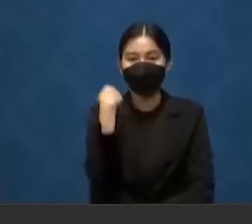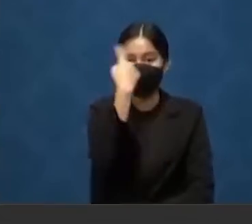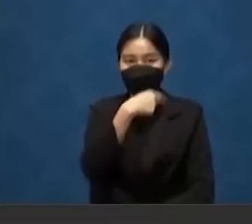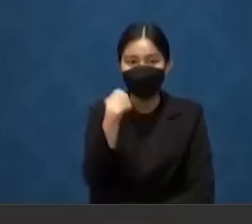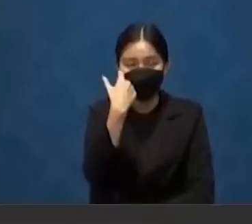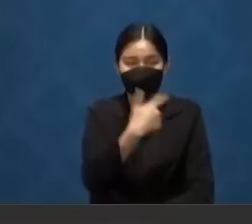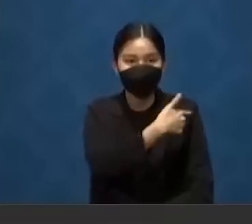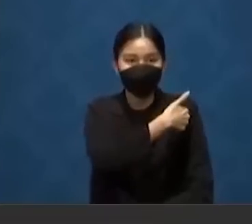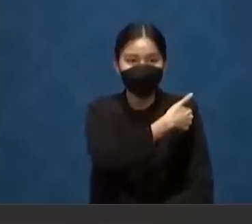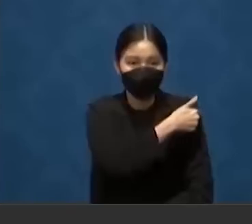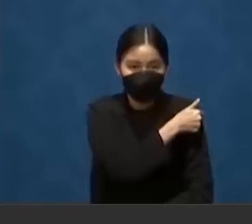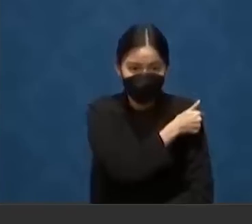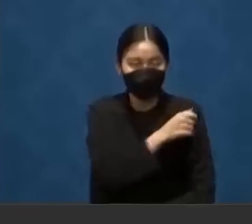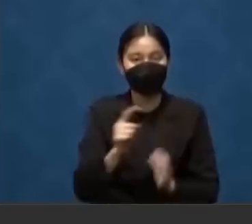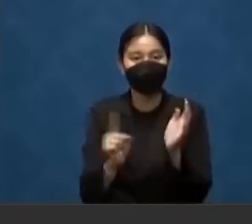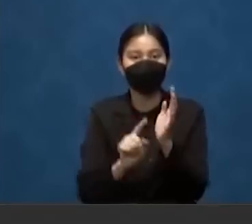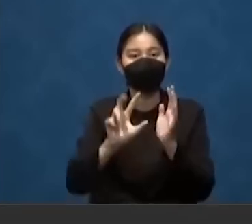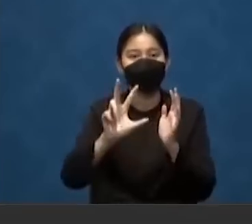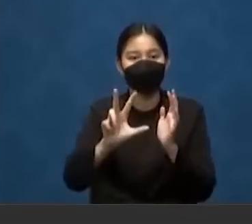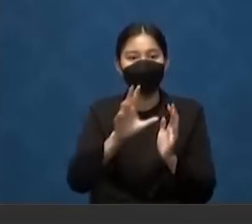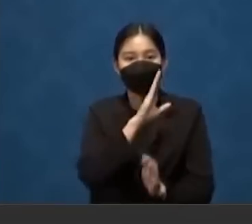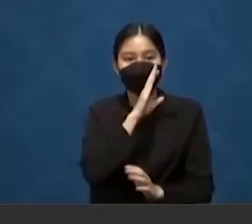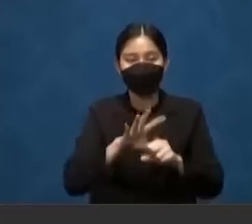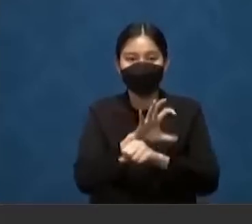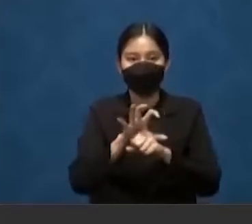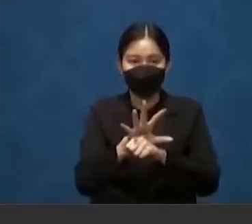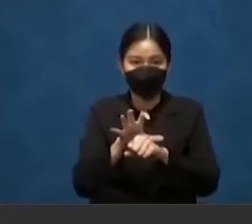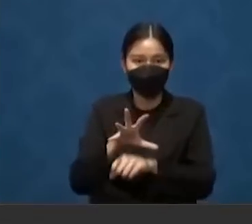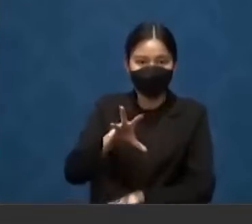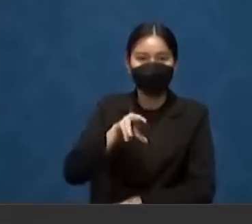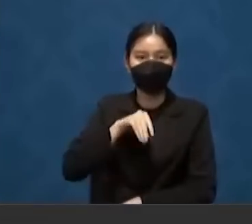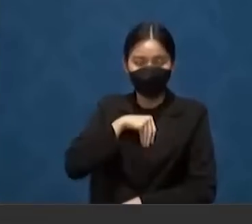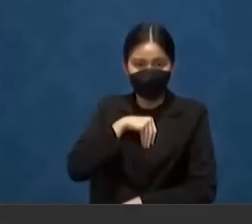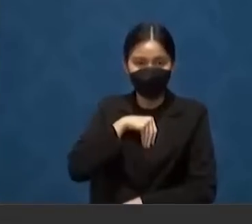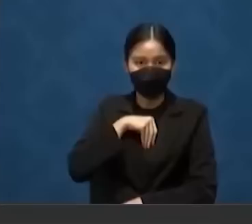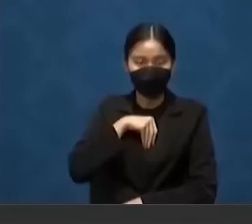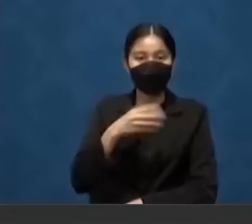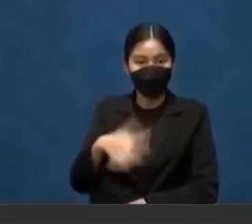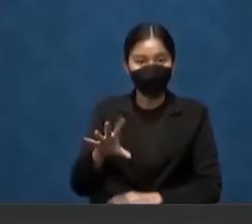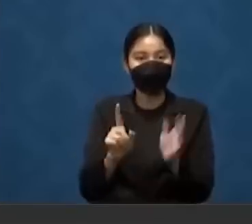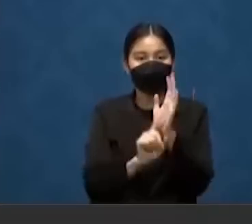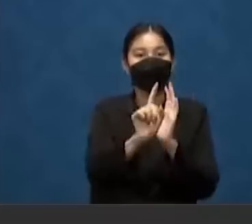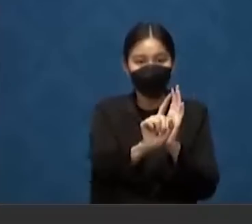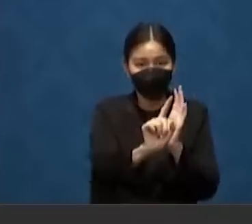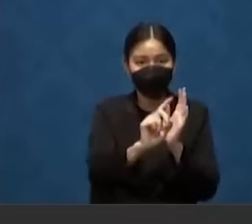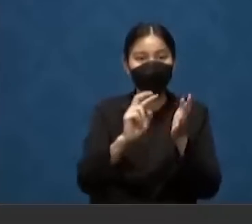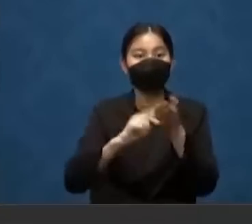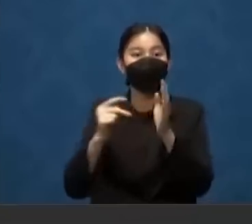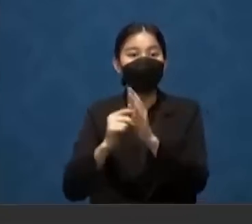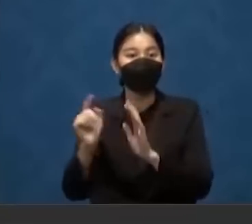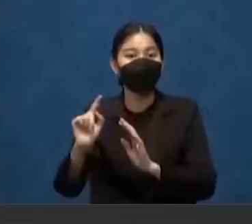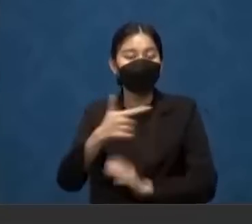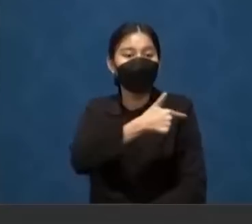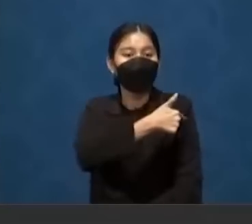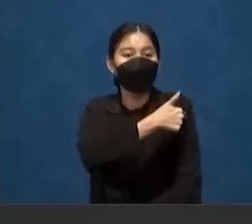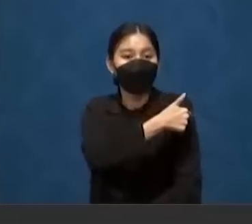ำนวน 3 เข็ต้ตเชื้อโวิด-19 ไปแล้ 1 ครั้งข้อเท่ากับรบวัคซี